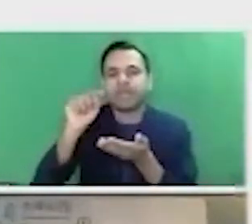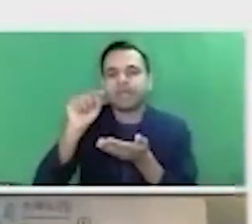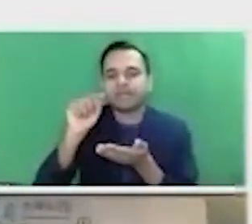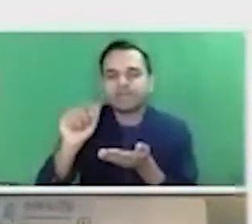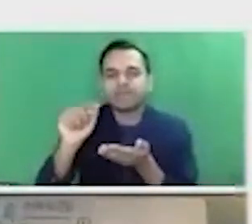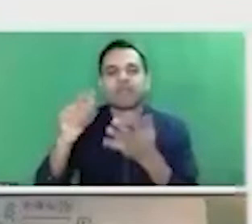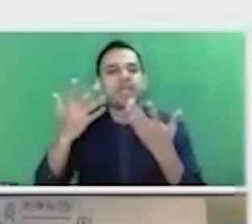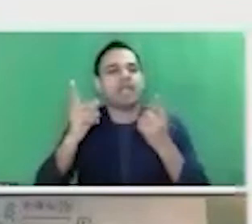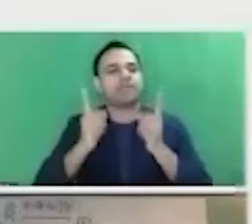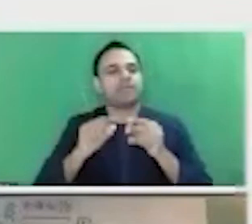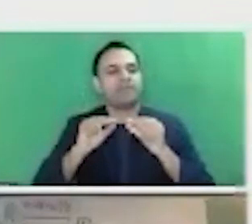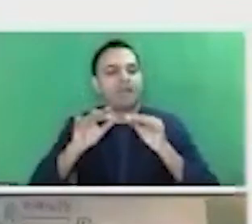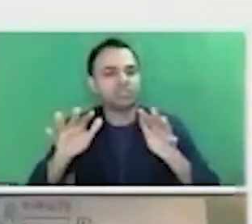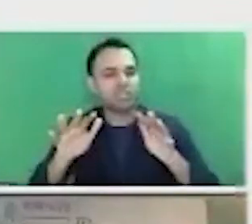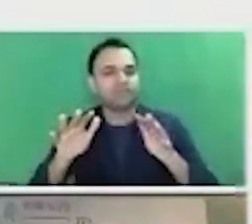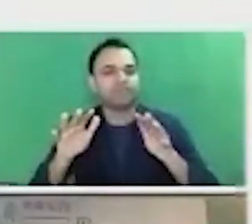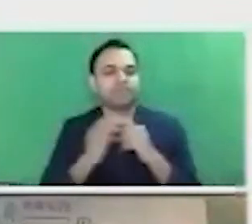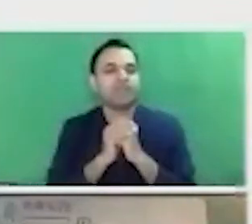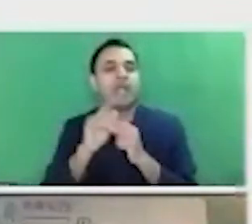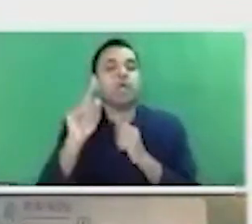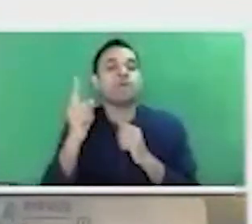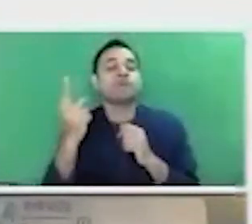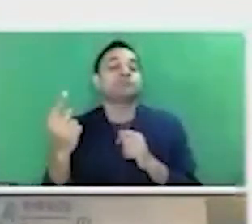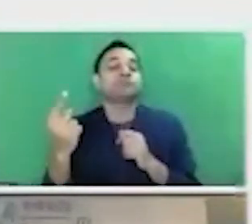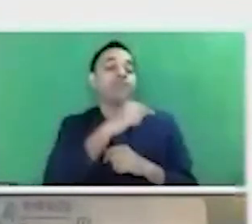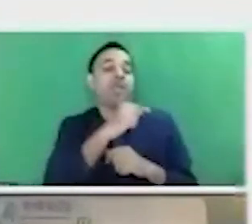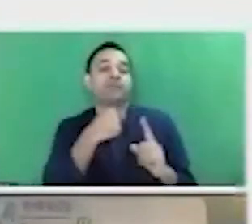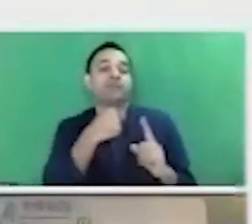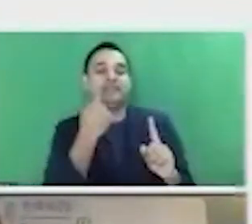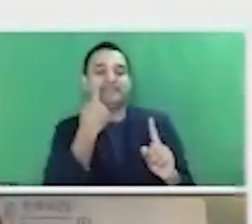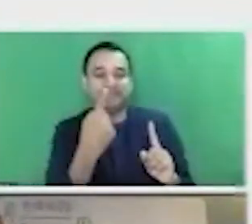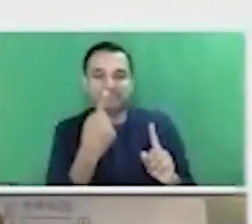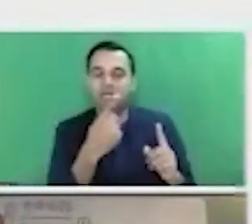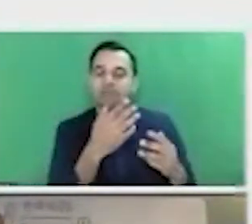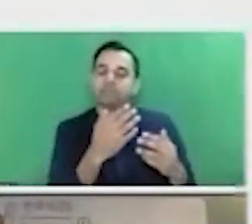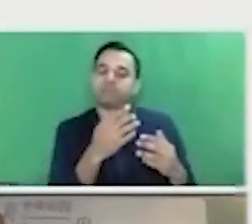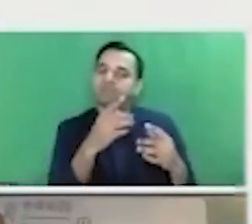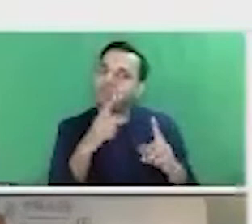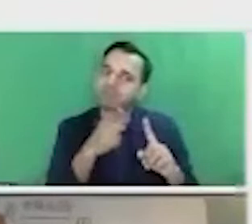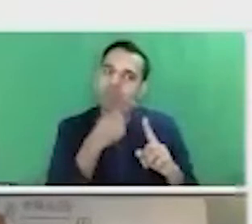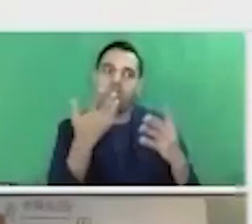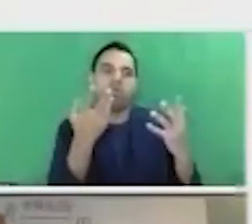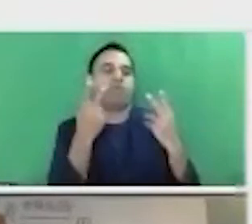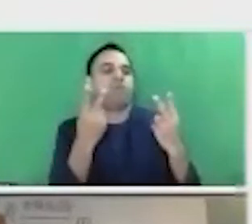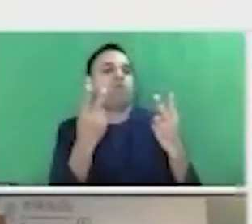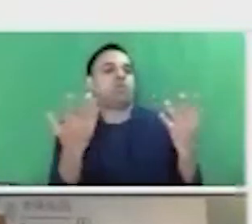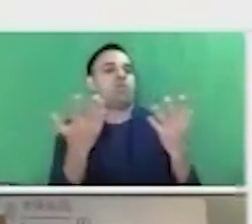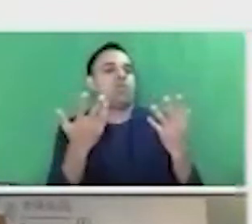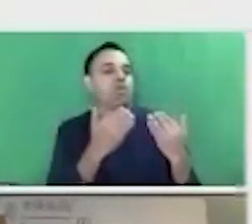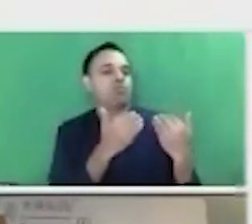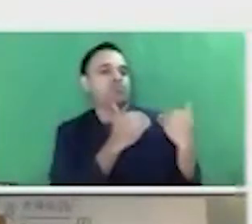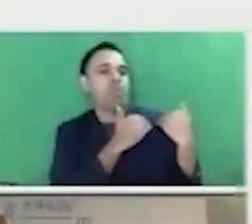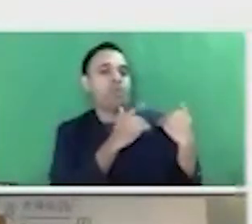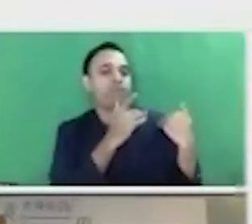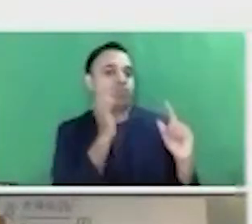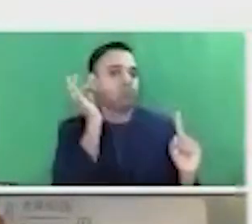من المهم دور المرأة لا نتحدث فقط عن الدور ولكن أيضا القدرة